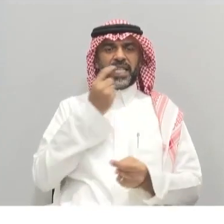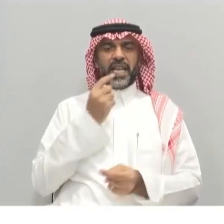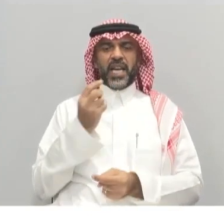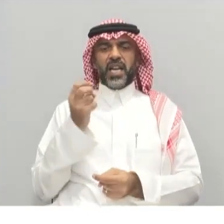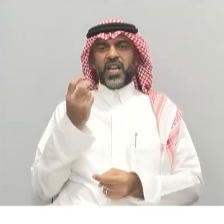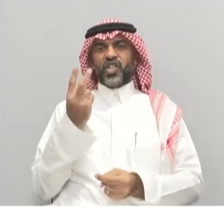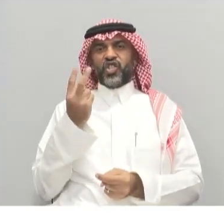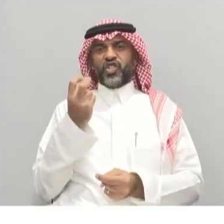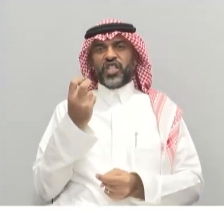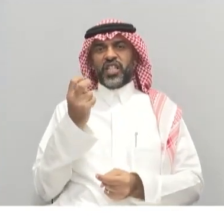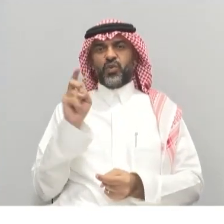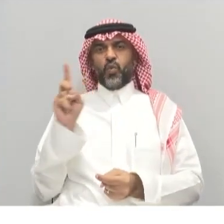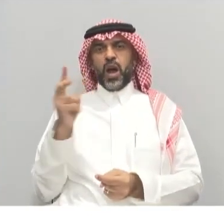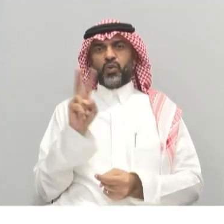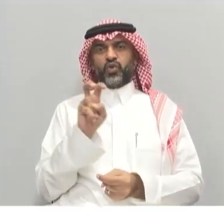نلاحظ